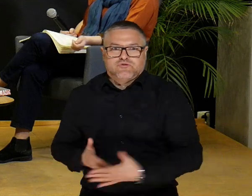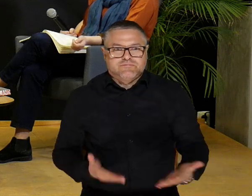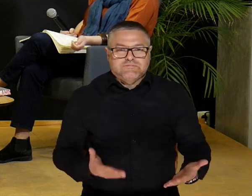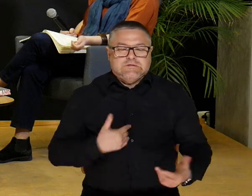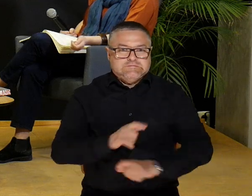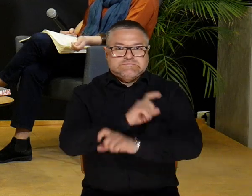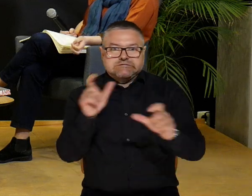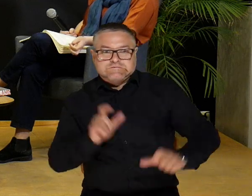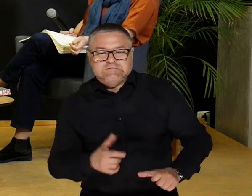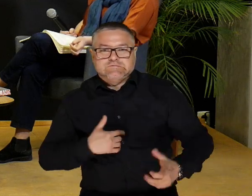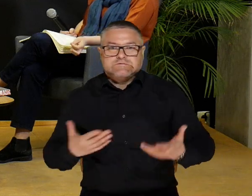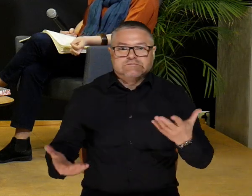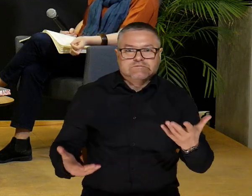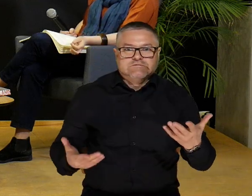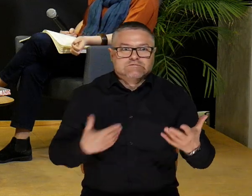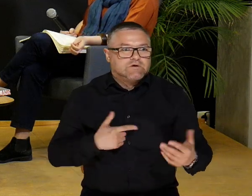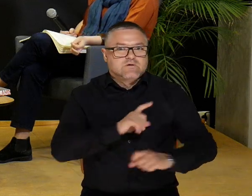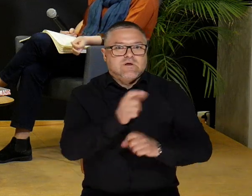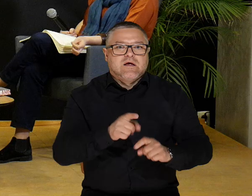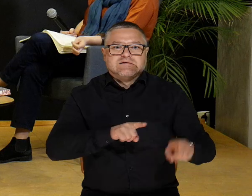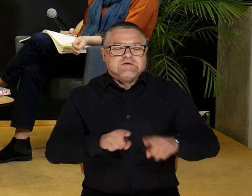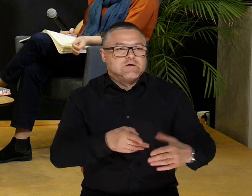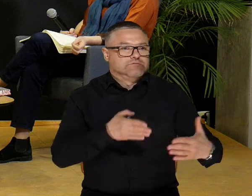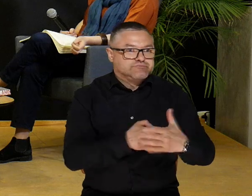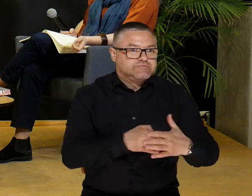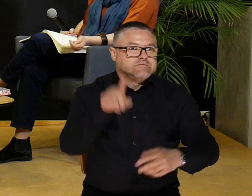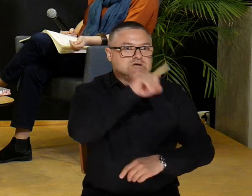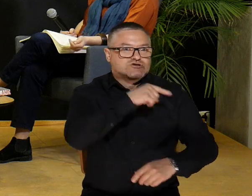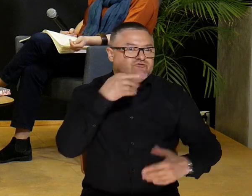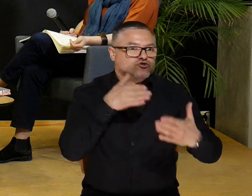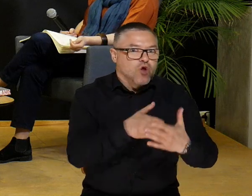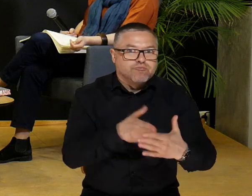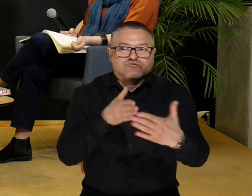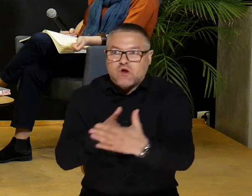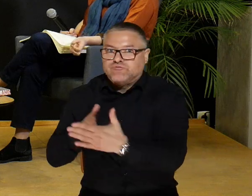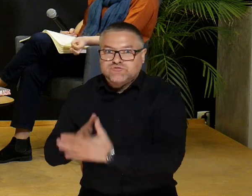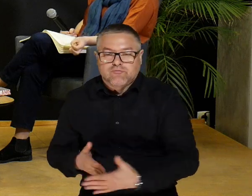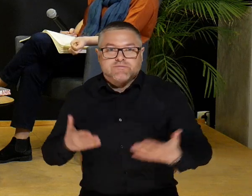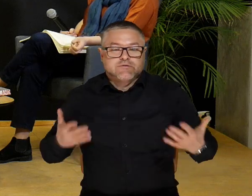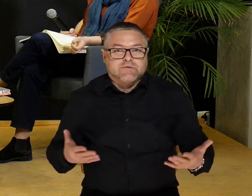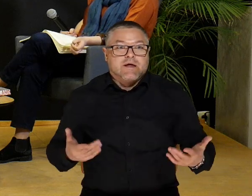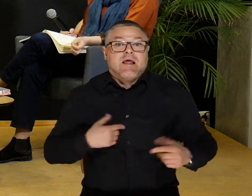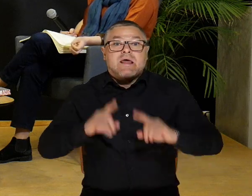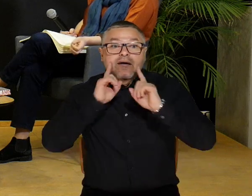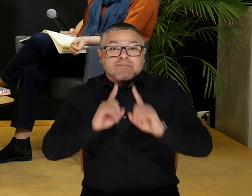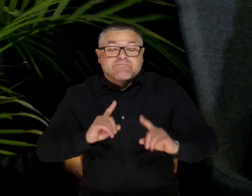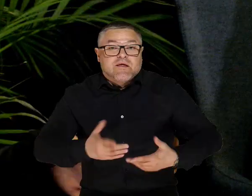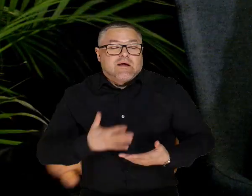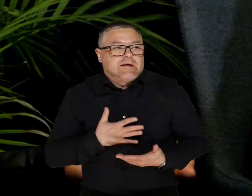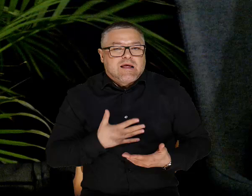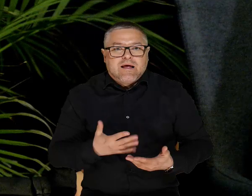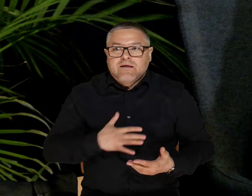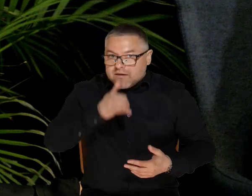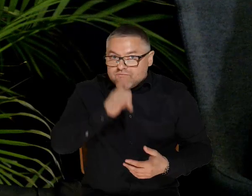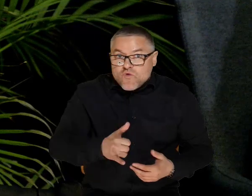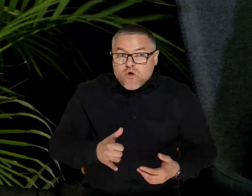czas tak jakby obstawiona z tymi czerwonymi znakami stop. Poza tym nie mam śmiałości, no bo właśnie,